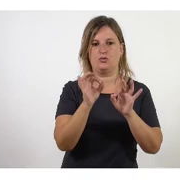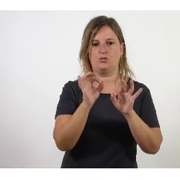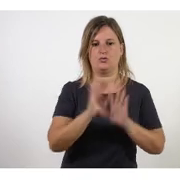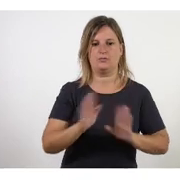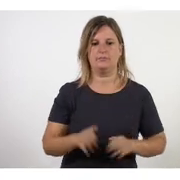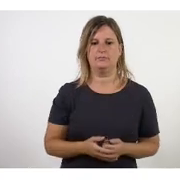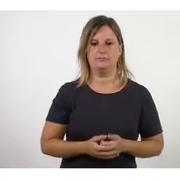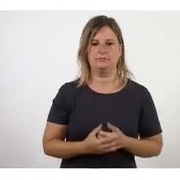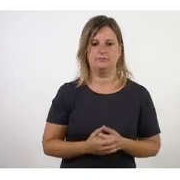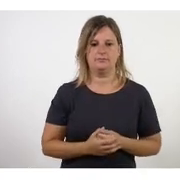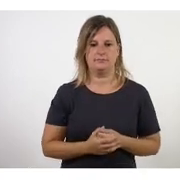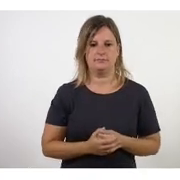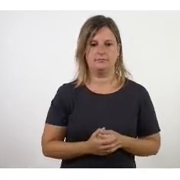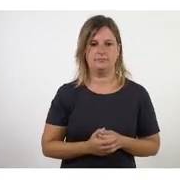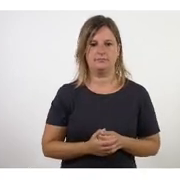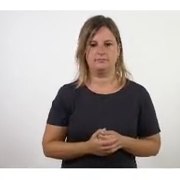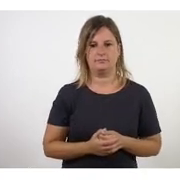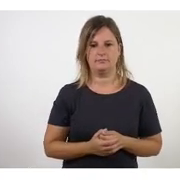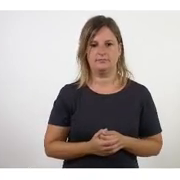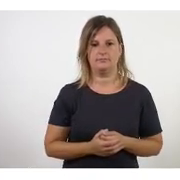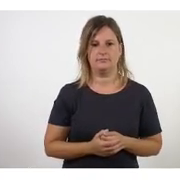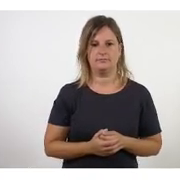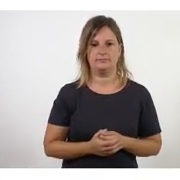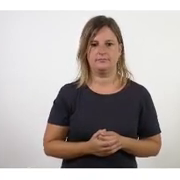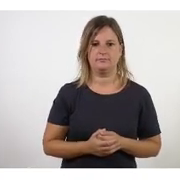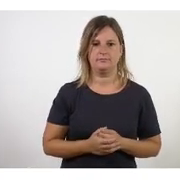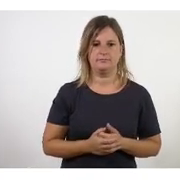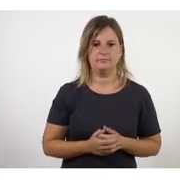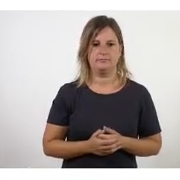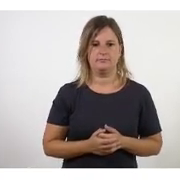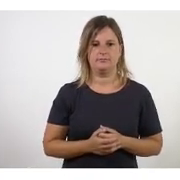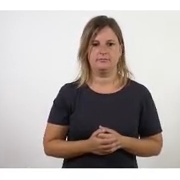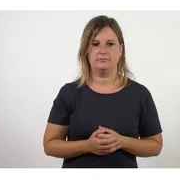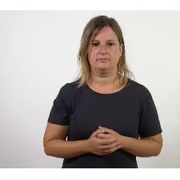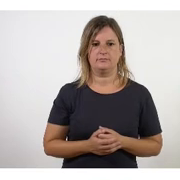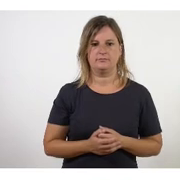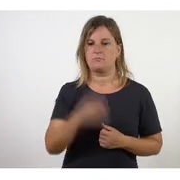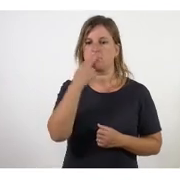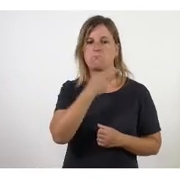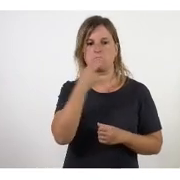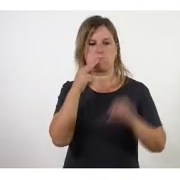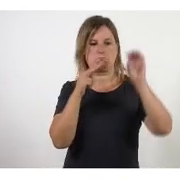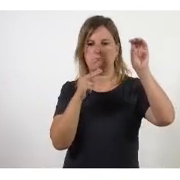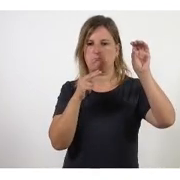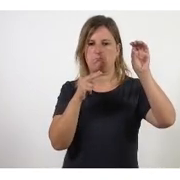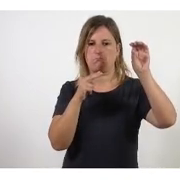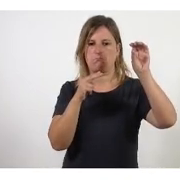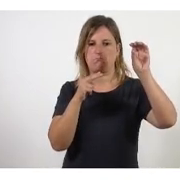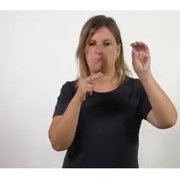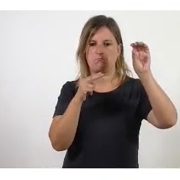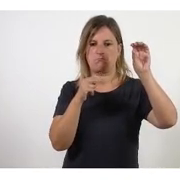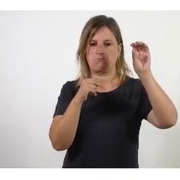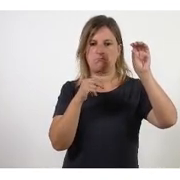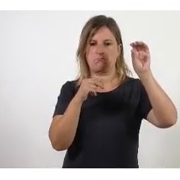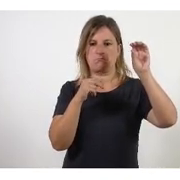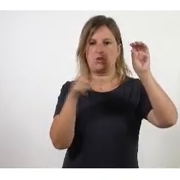estar. I aquesta és una imatge que tenim tota l'estona sobre el nostre vídeo, que és